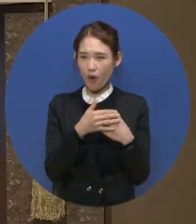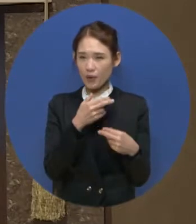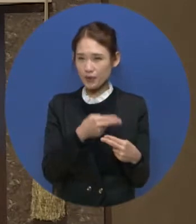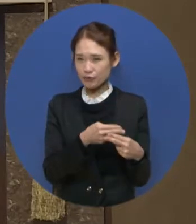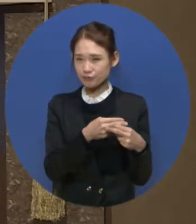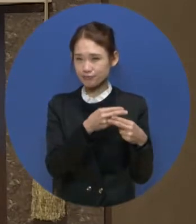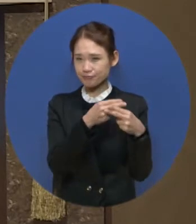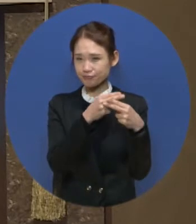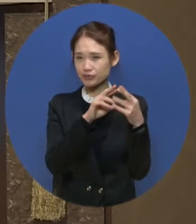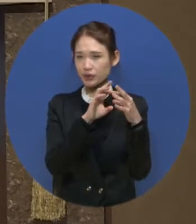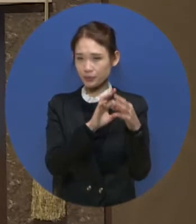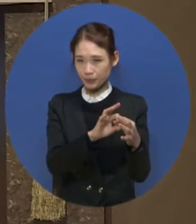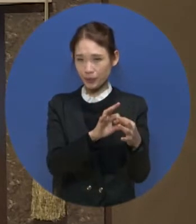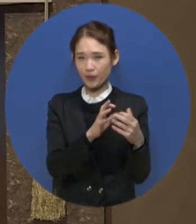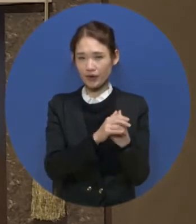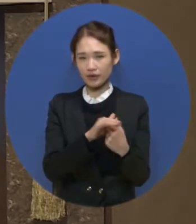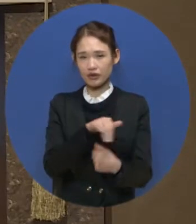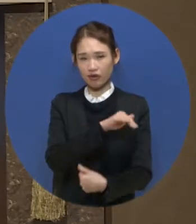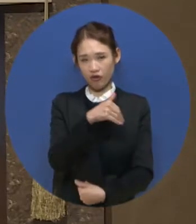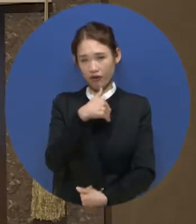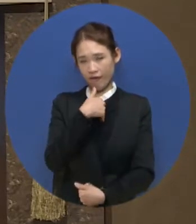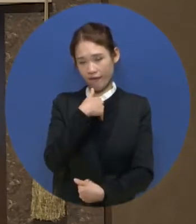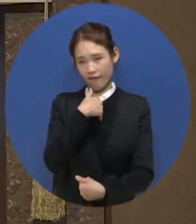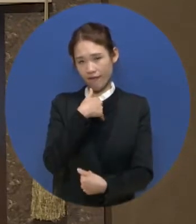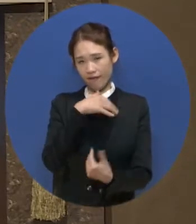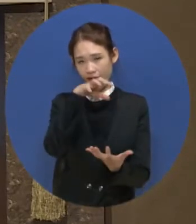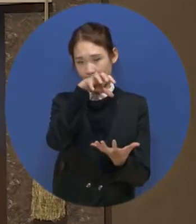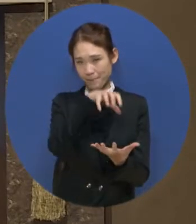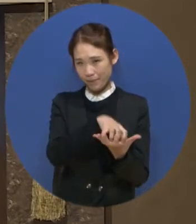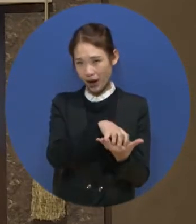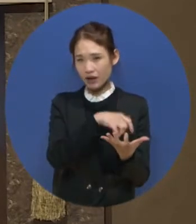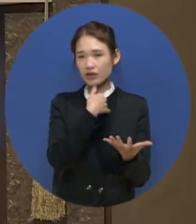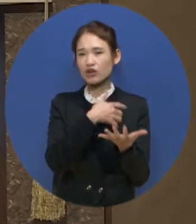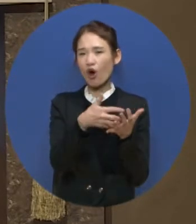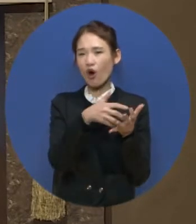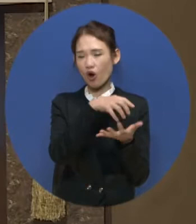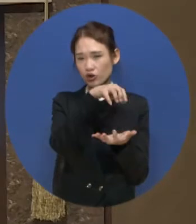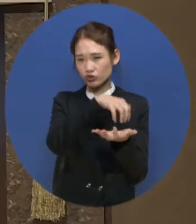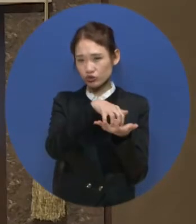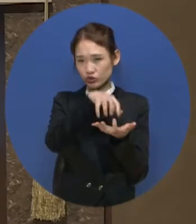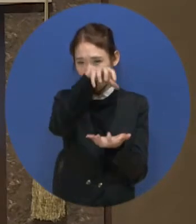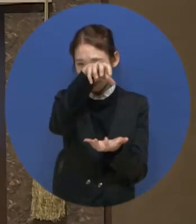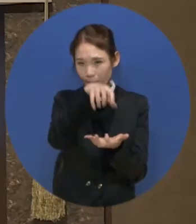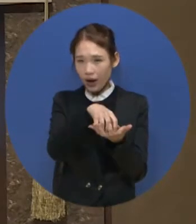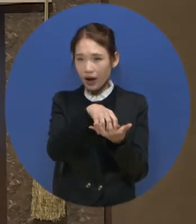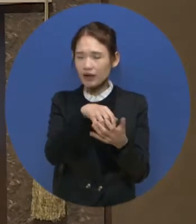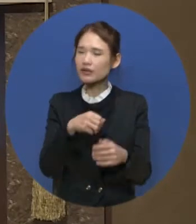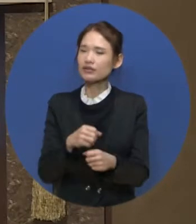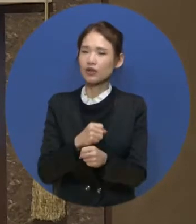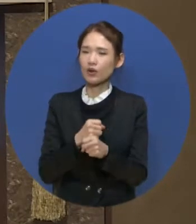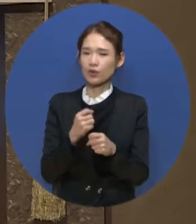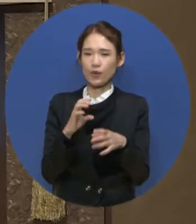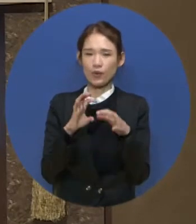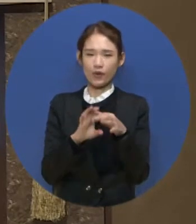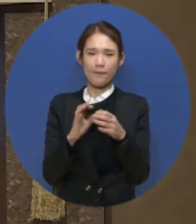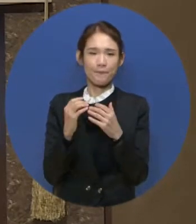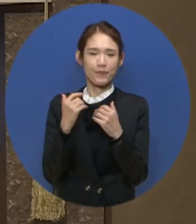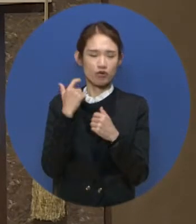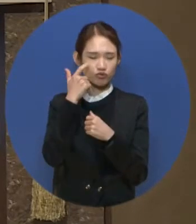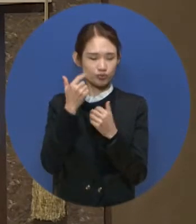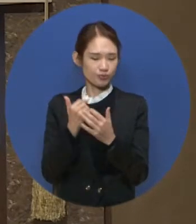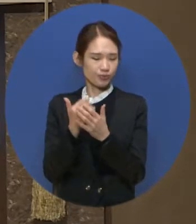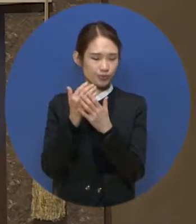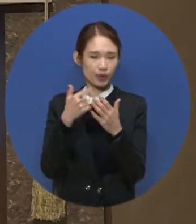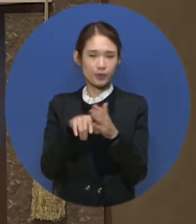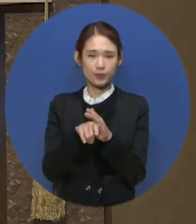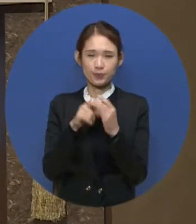해서 저희만에 맞는 이러한 경험치를 쌓아가고 또 그런 것들을 유지 발전시키기 위해서 이렇게